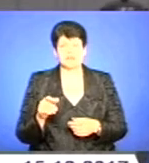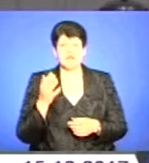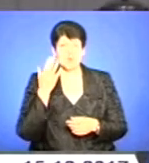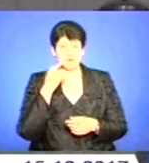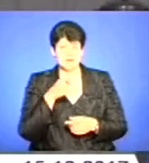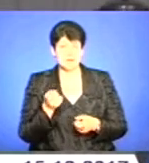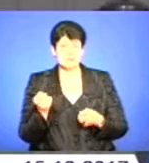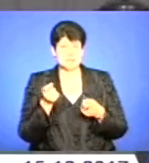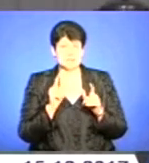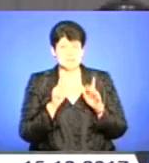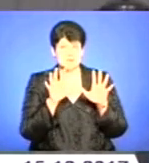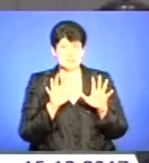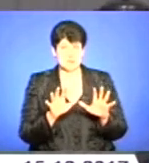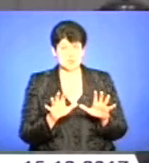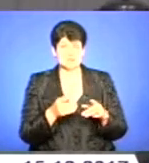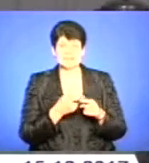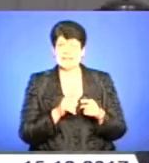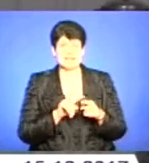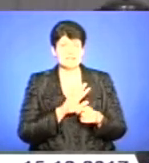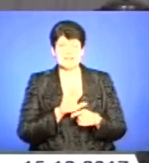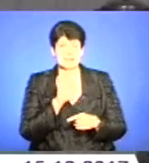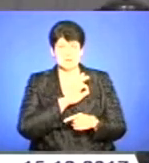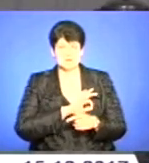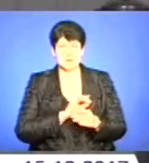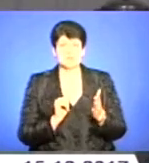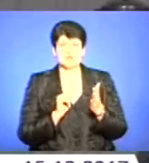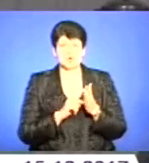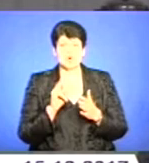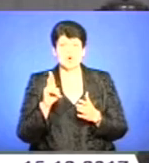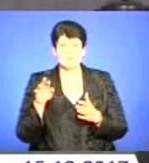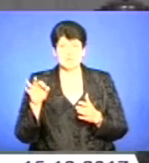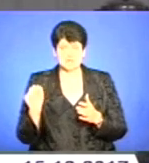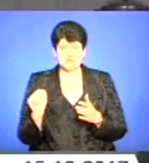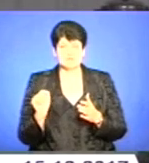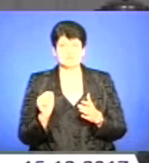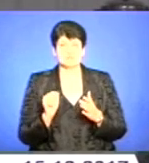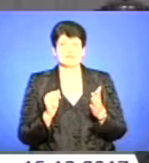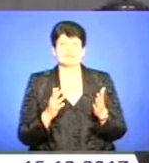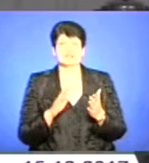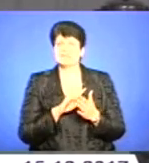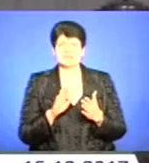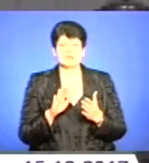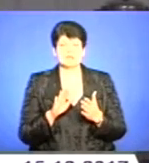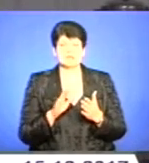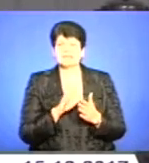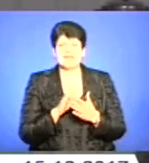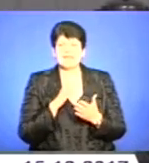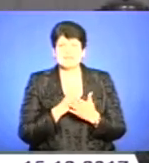їм принесли згідно закону, це є неприбутковий. Тобто метою кооперативу, так в статуті записано, не є отримання